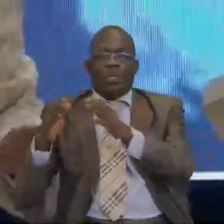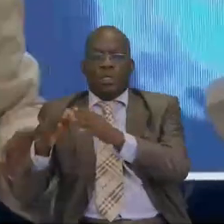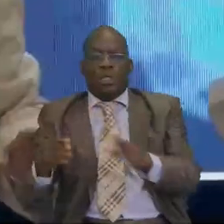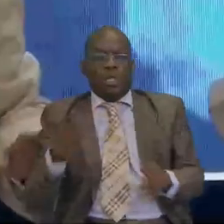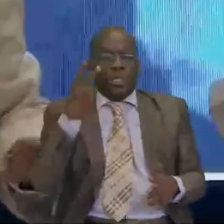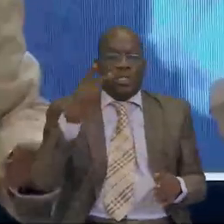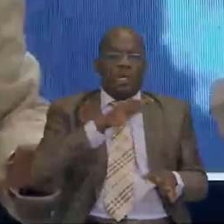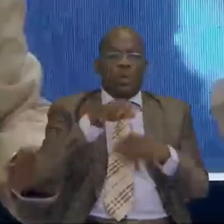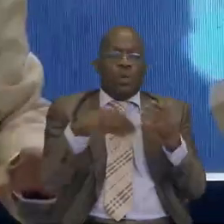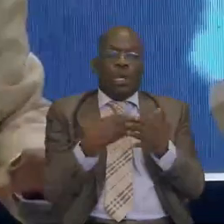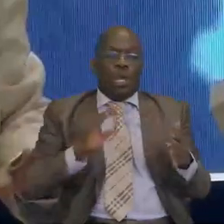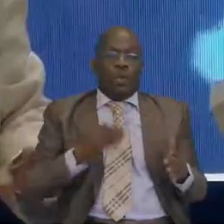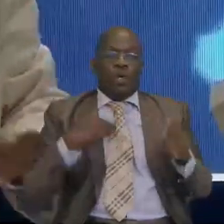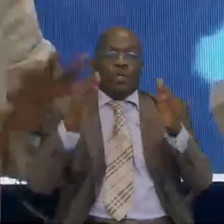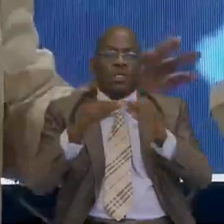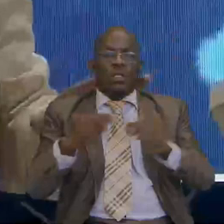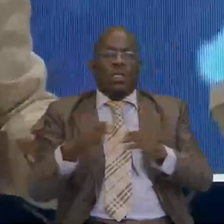Regardez toutes nos villes dans notre pays.